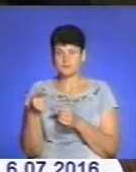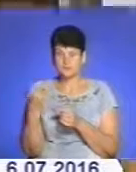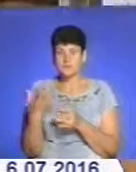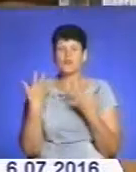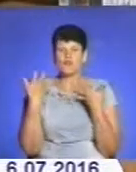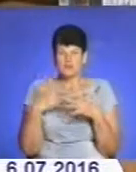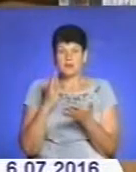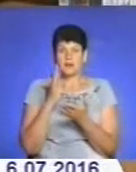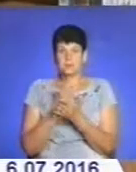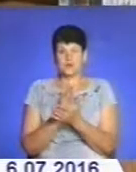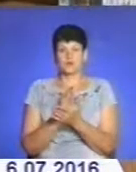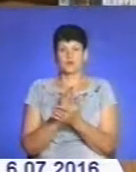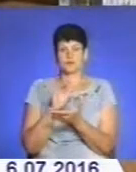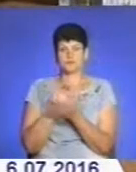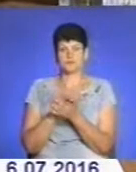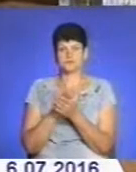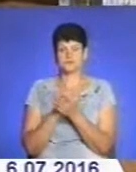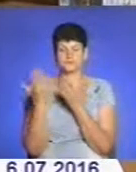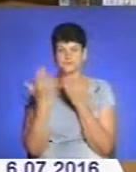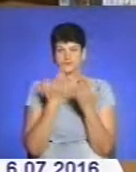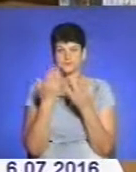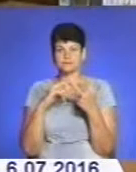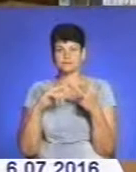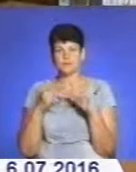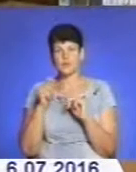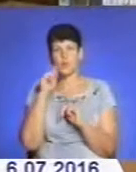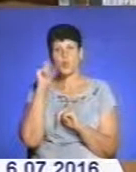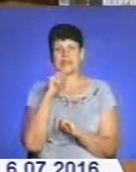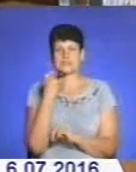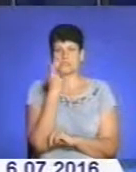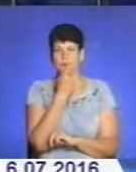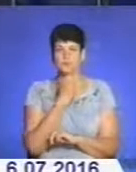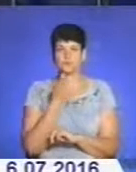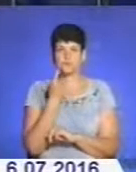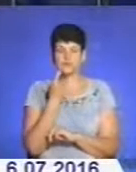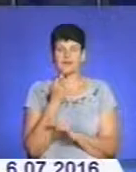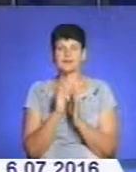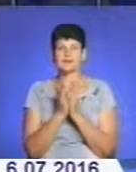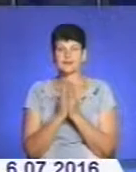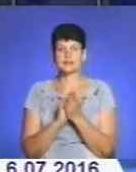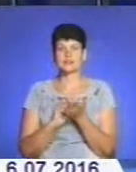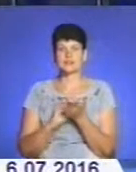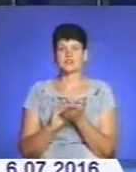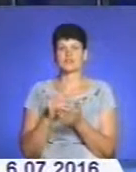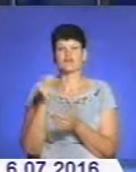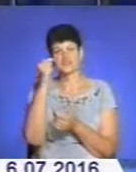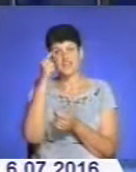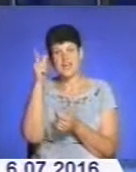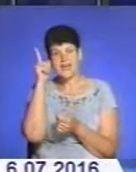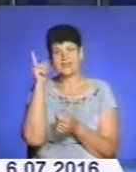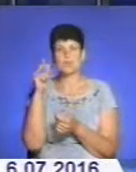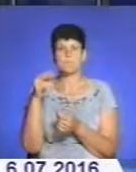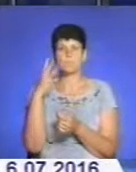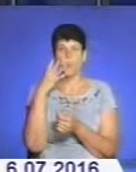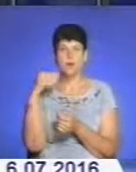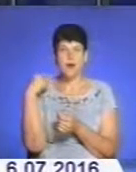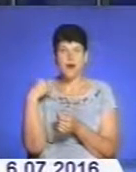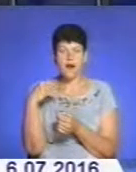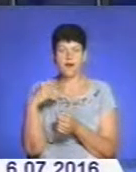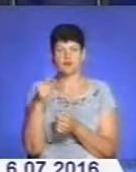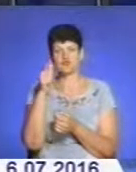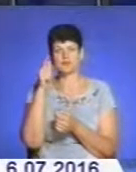ознайомитись із антирадянськими історіями, перекладеними українською. Книга також видається в Чехії, Болгарії, Бельгії та незабаром буде